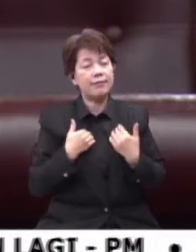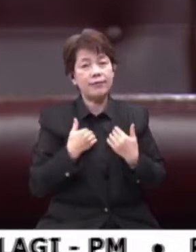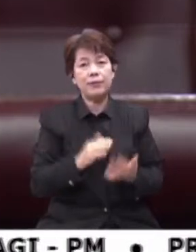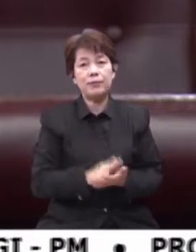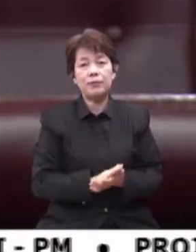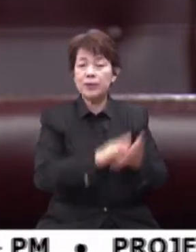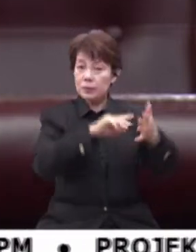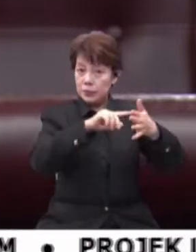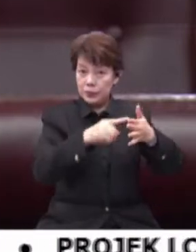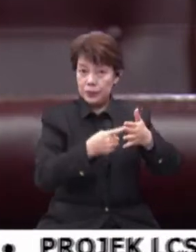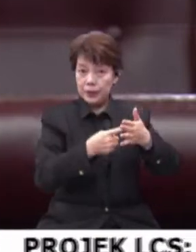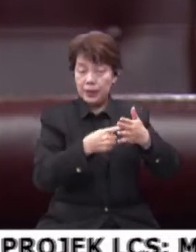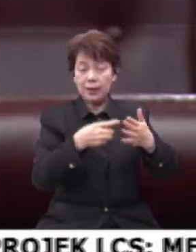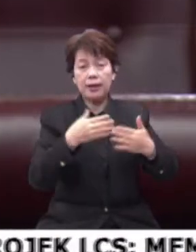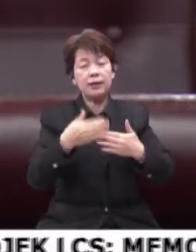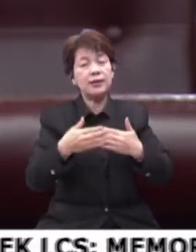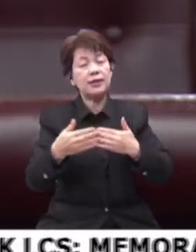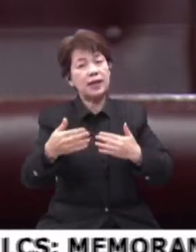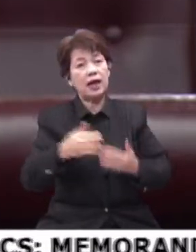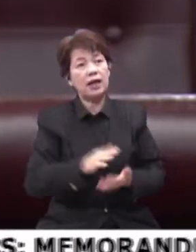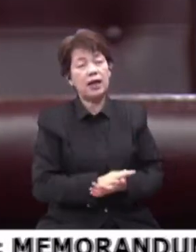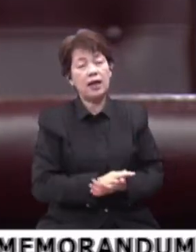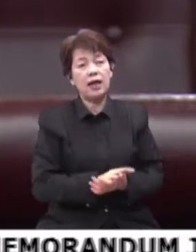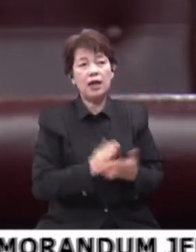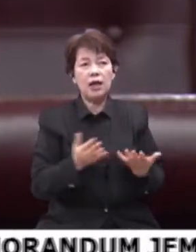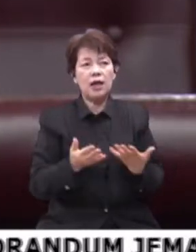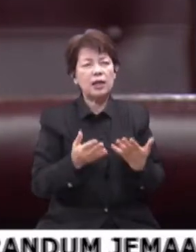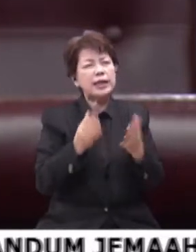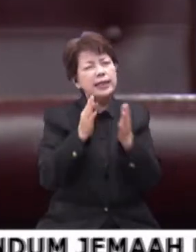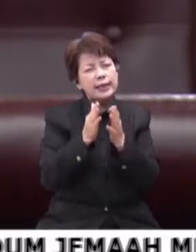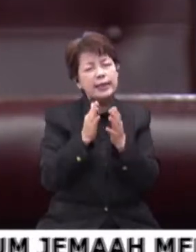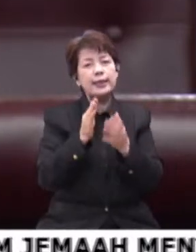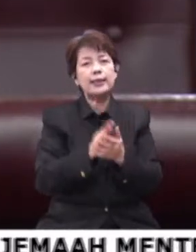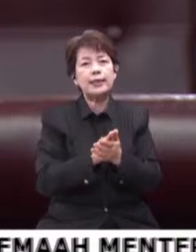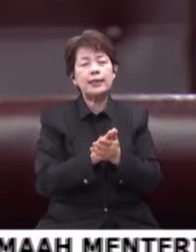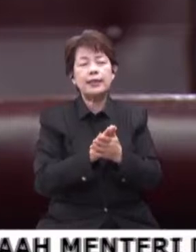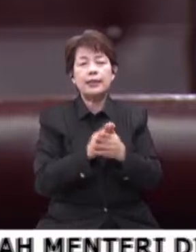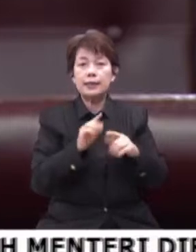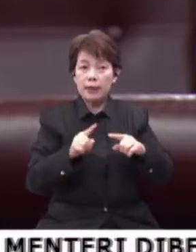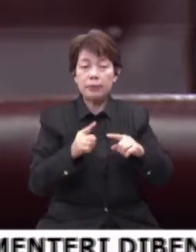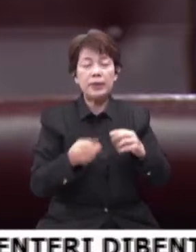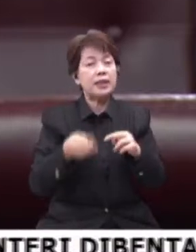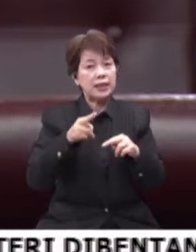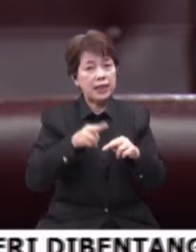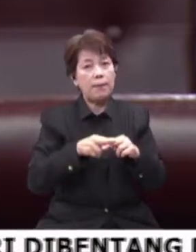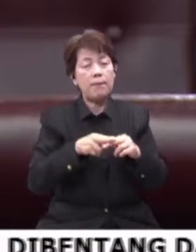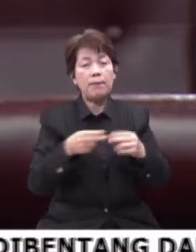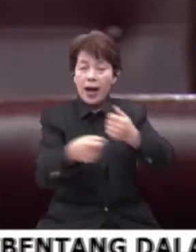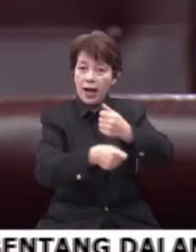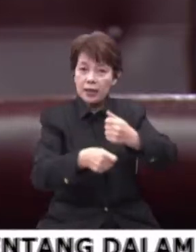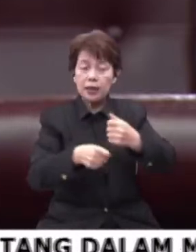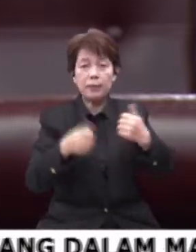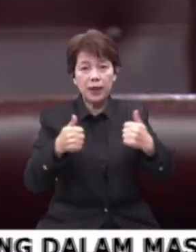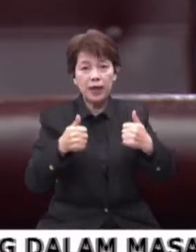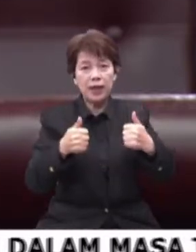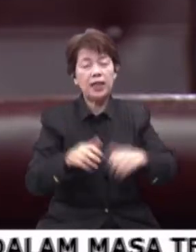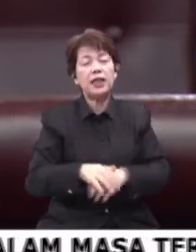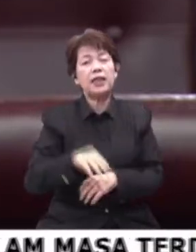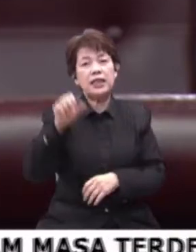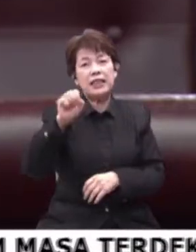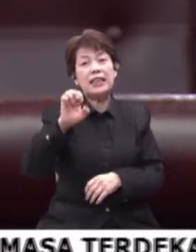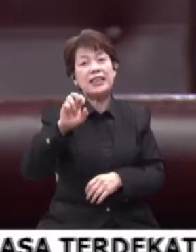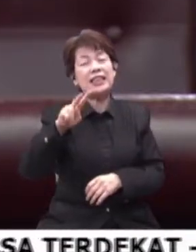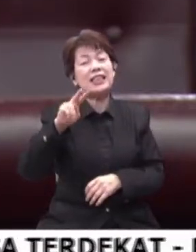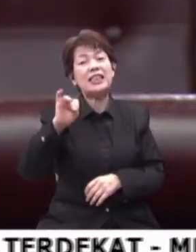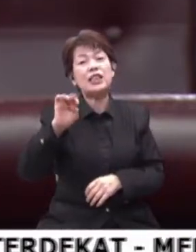telah dimuliakan secara yang Walaupun kecil tapi dia mendatangkan hasil diantaranya di daerah skincan daerah Bapak